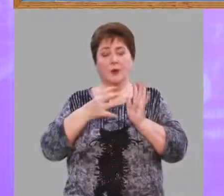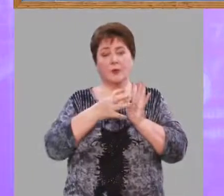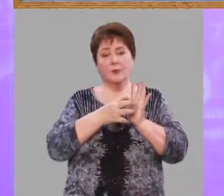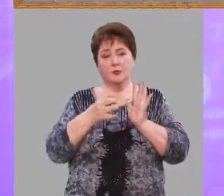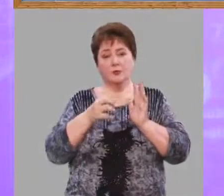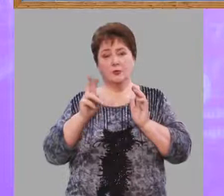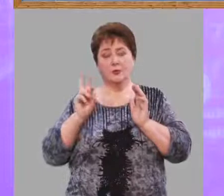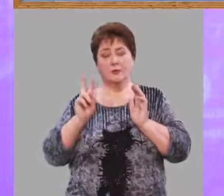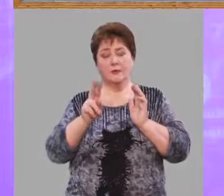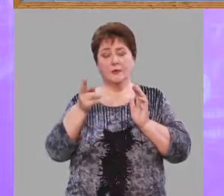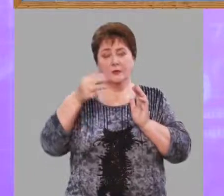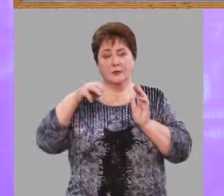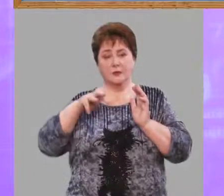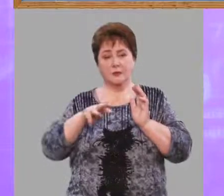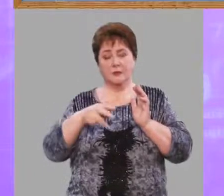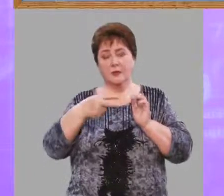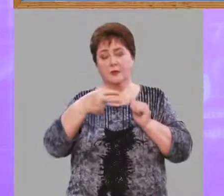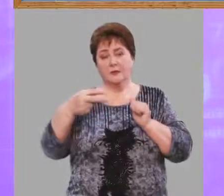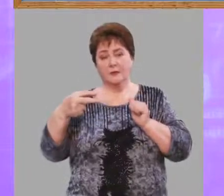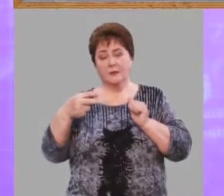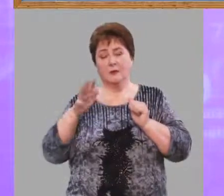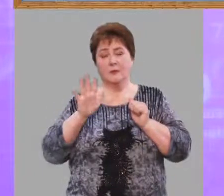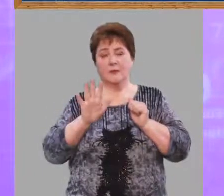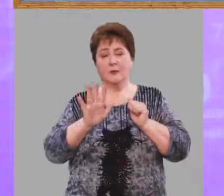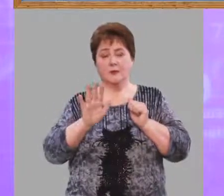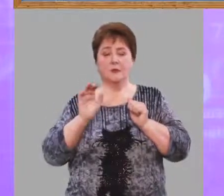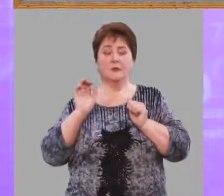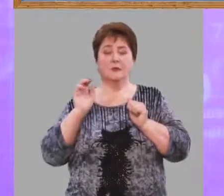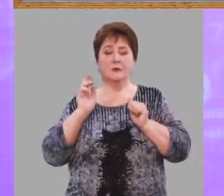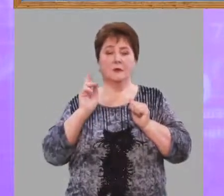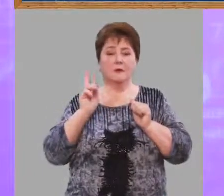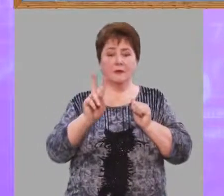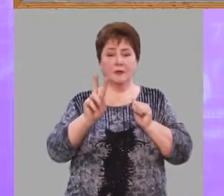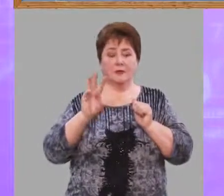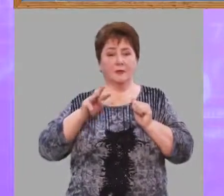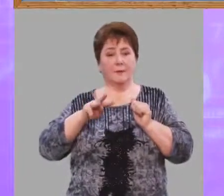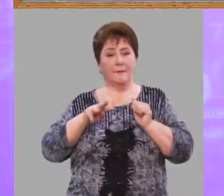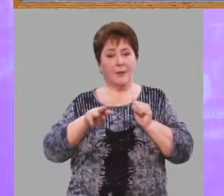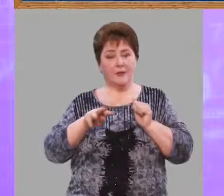500 квадратных дециметров равны 5 квадратным метрам.